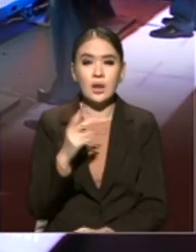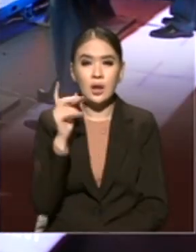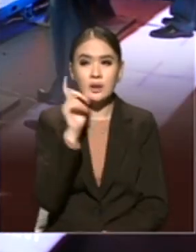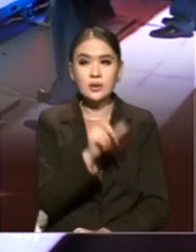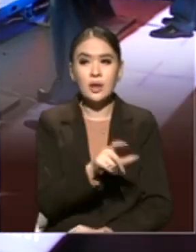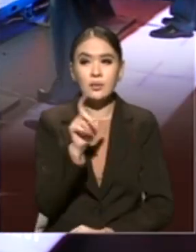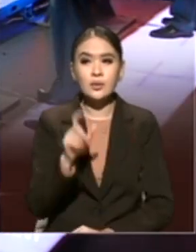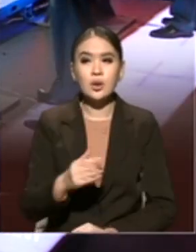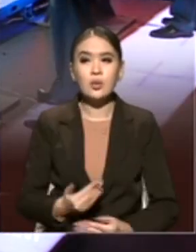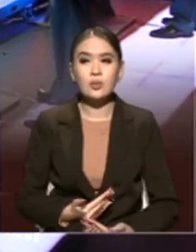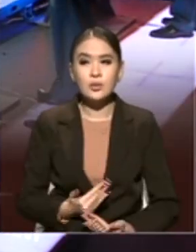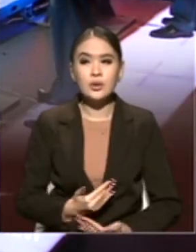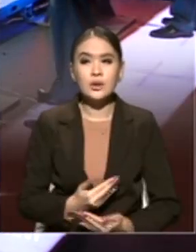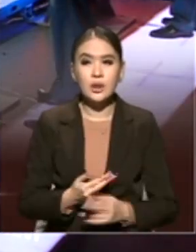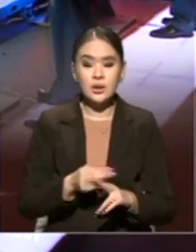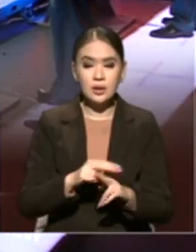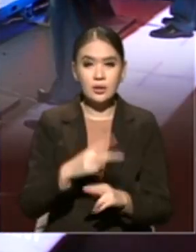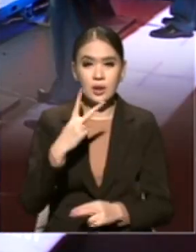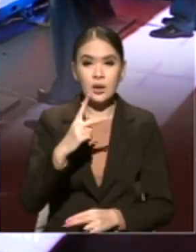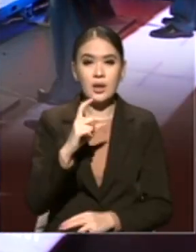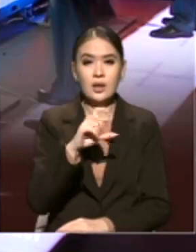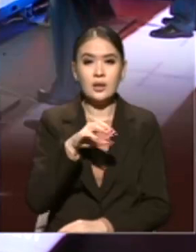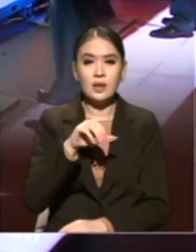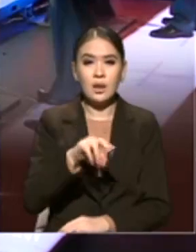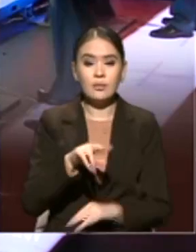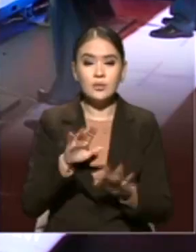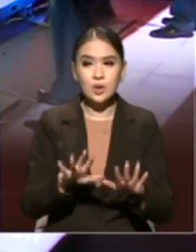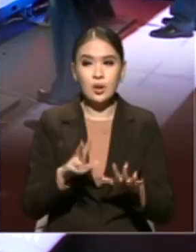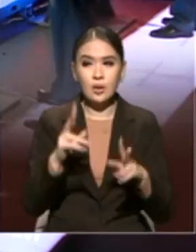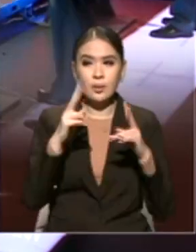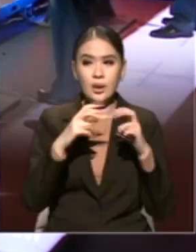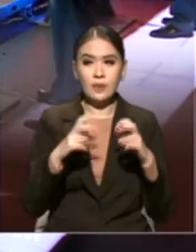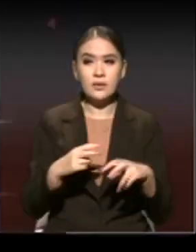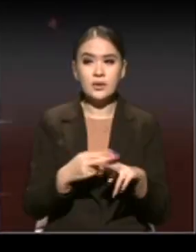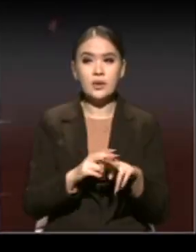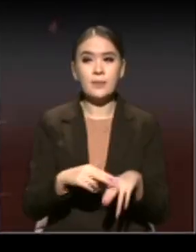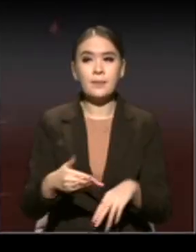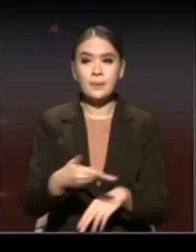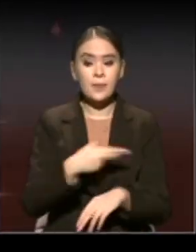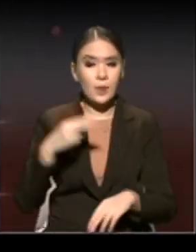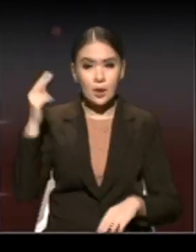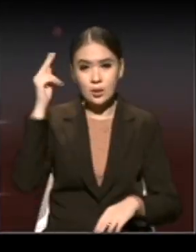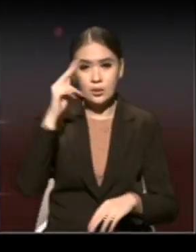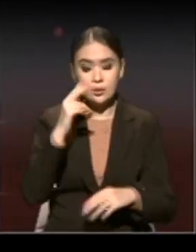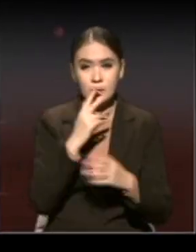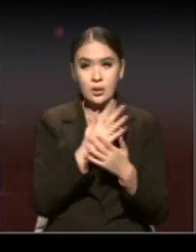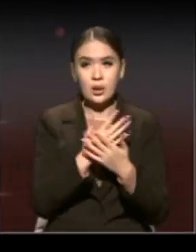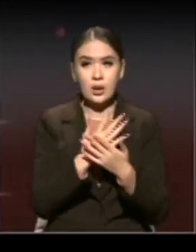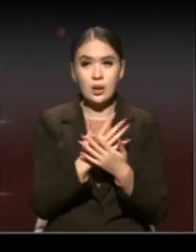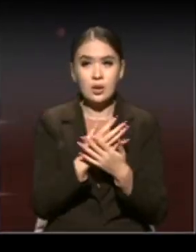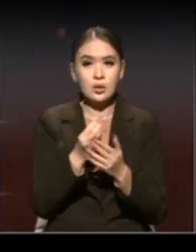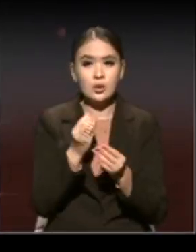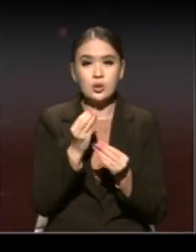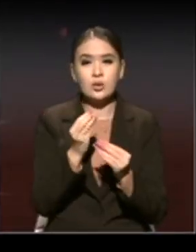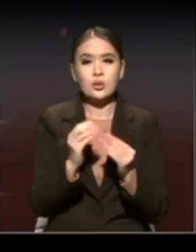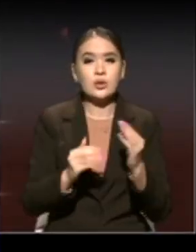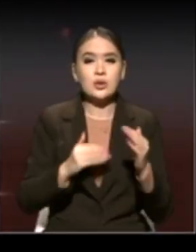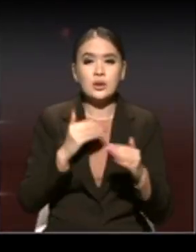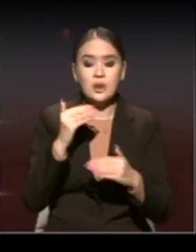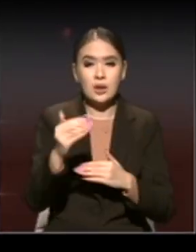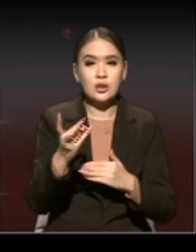адамның өміріндегі бірнеше екі ғана этапты қарап отырмыз қазір. Меніңше біз бұл бағдарламада одан арылыстырақ қарауымыз керек